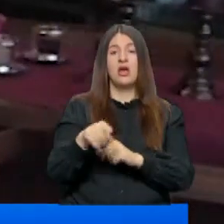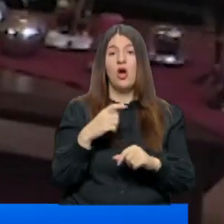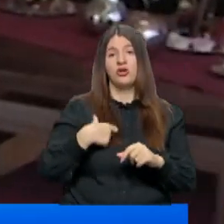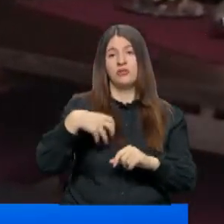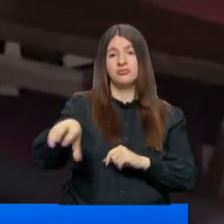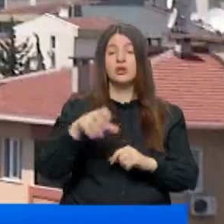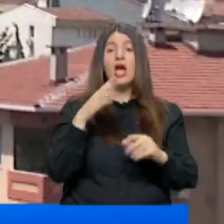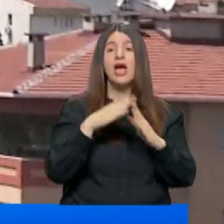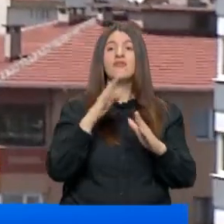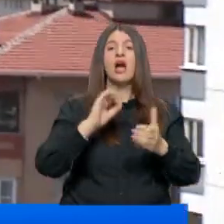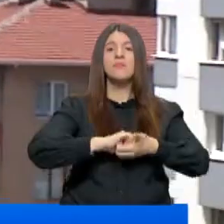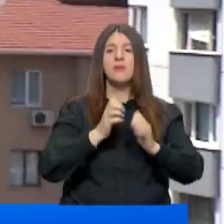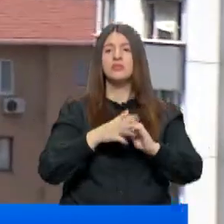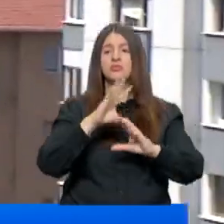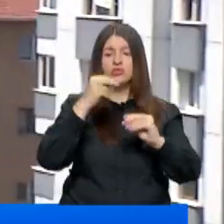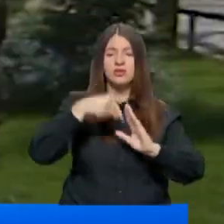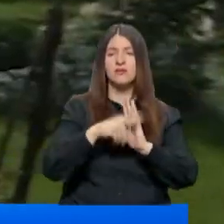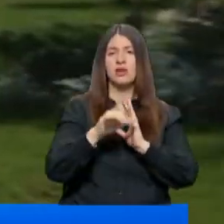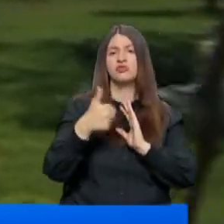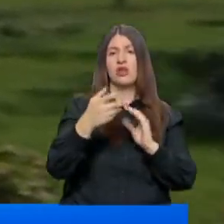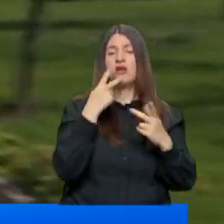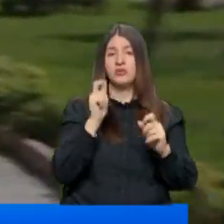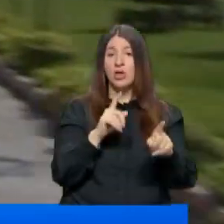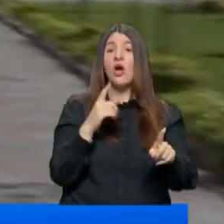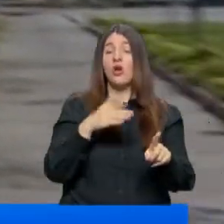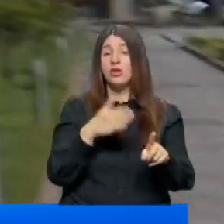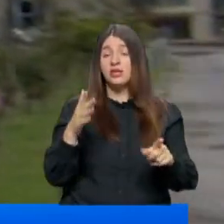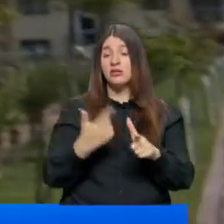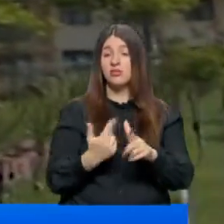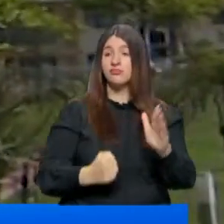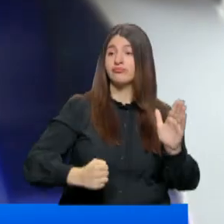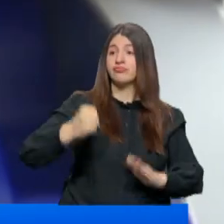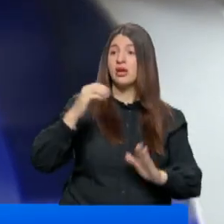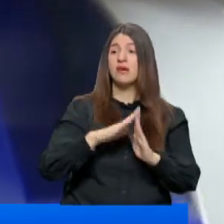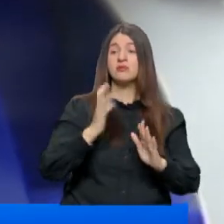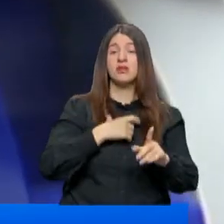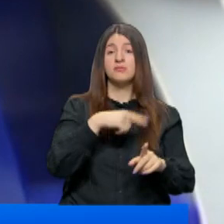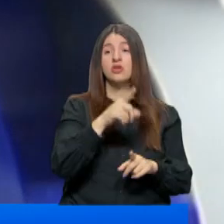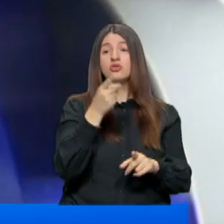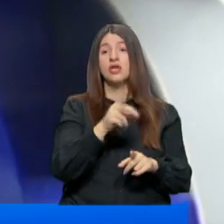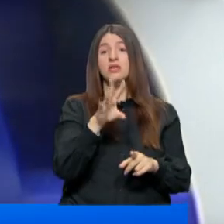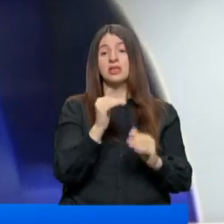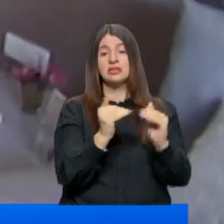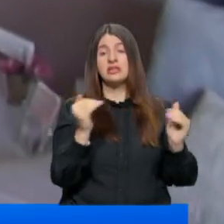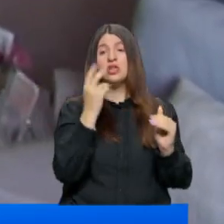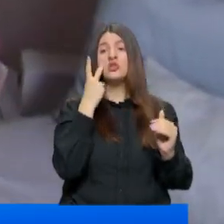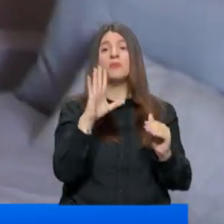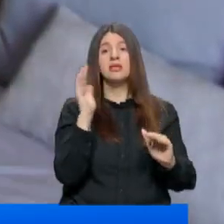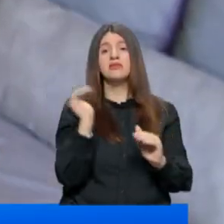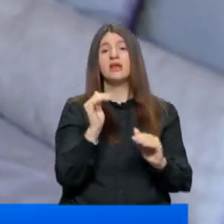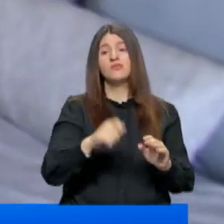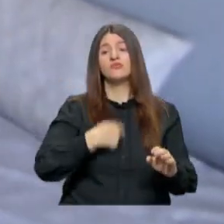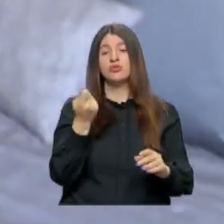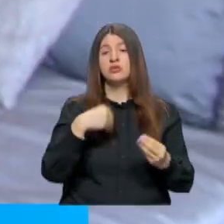Konut kampanyasının tüm detayları bir ay sonra açıklanacak. Öte yandan kira artışları, ev sahiplerinin %25 sınırını görmeden